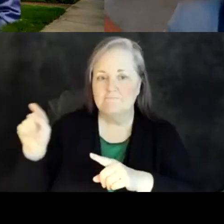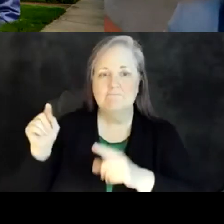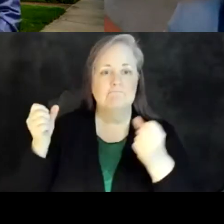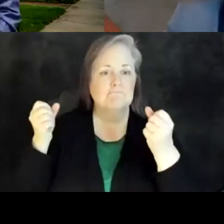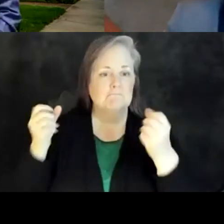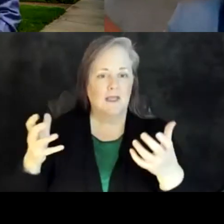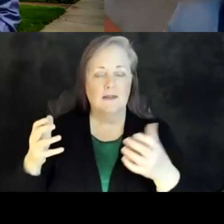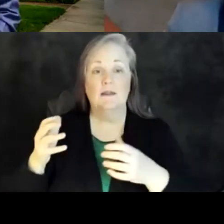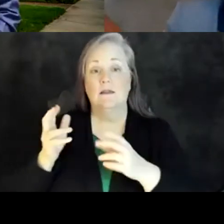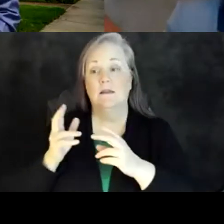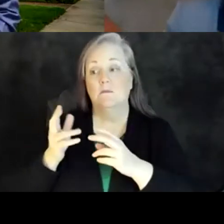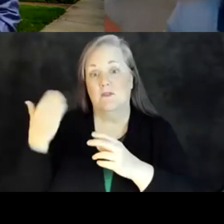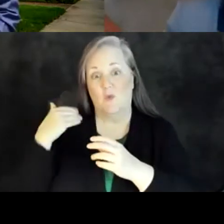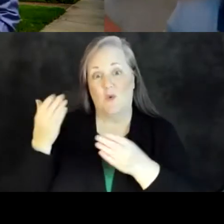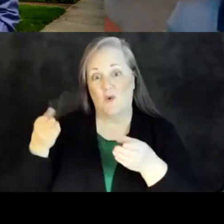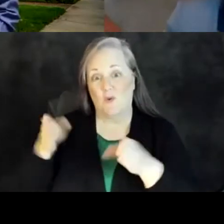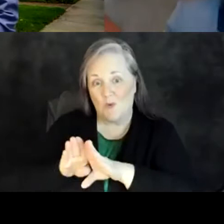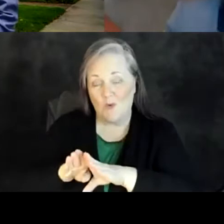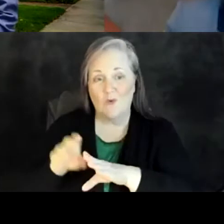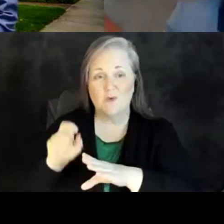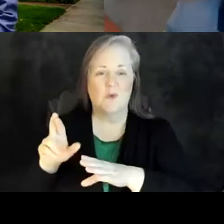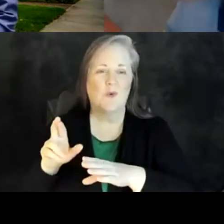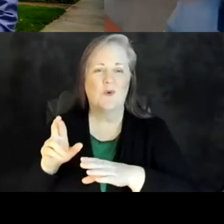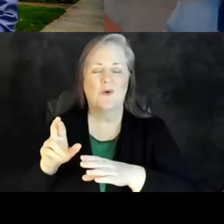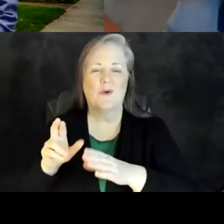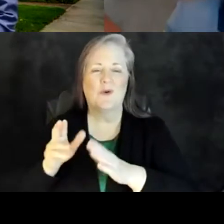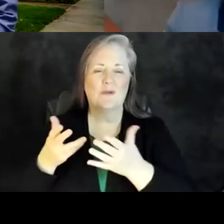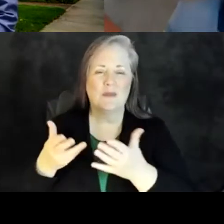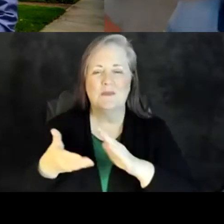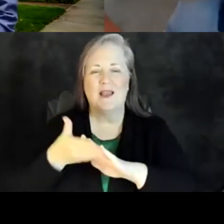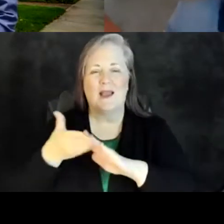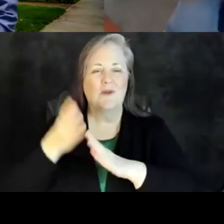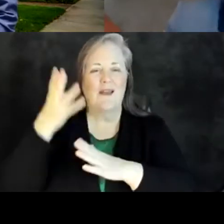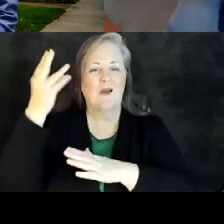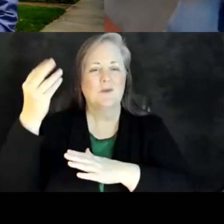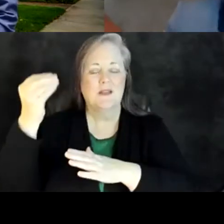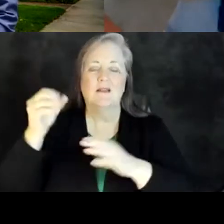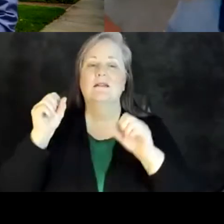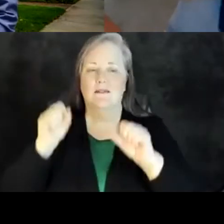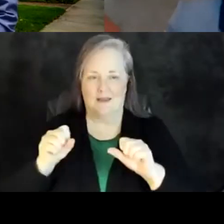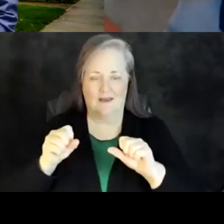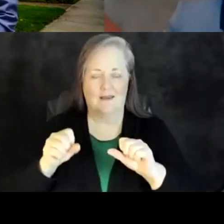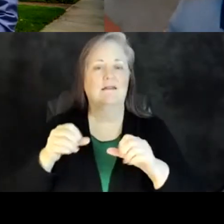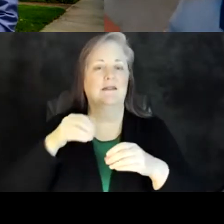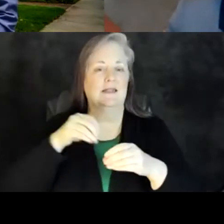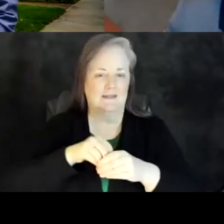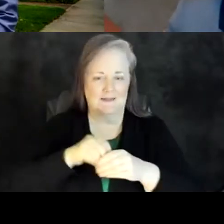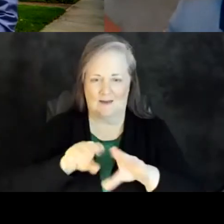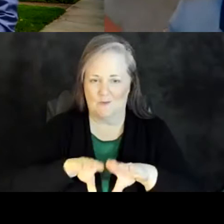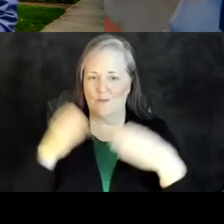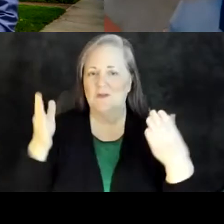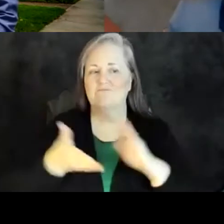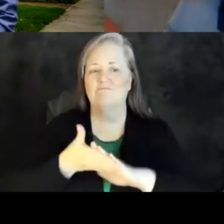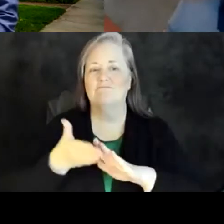were either closed ال- or had to operate outdoors are able to now operate indoors. So for